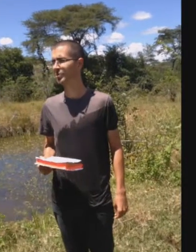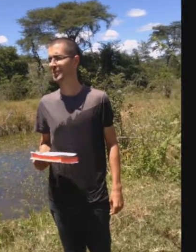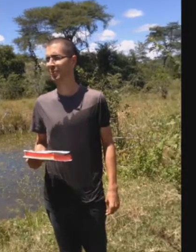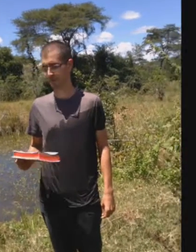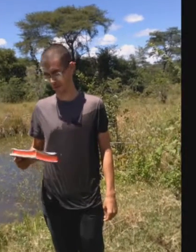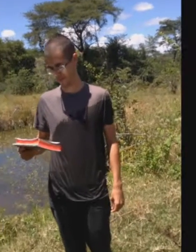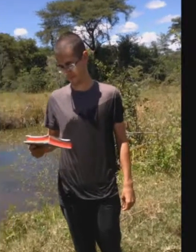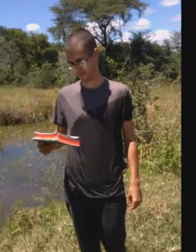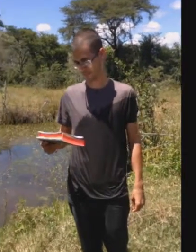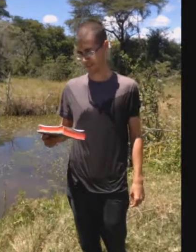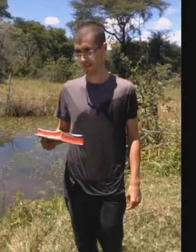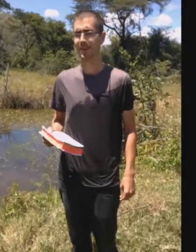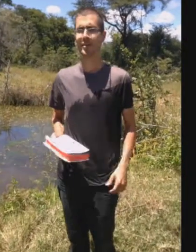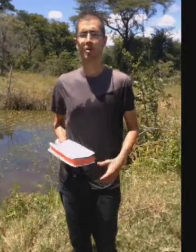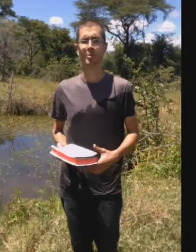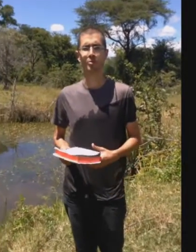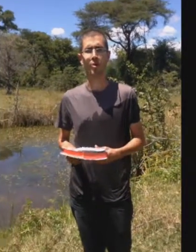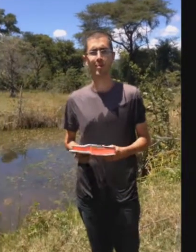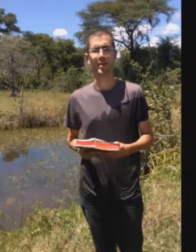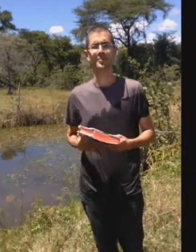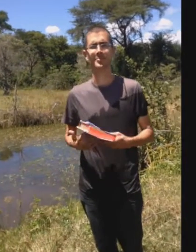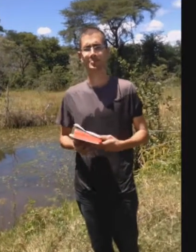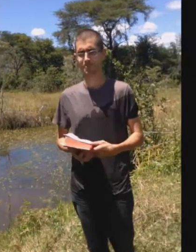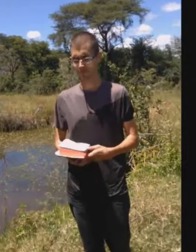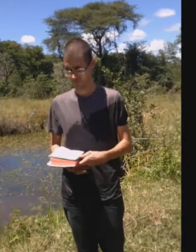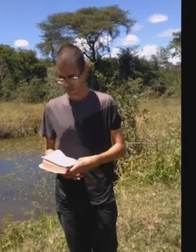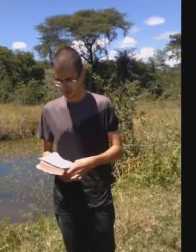Ndio. Bwana Yesu asifiwe. Amen. Naomba tuombe.